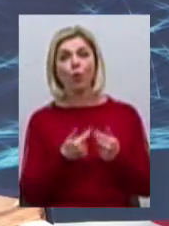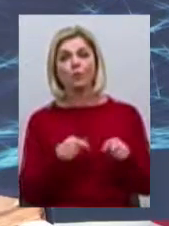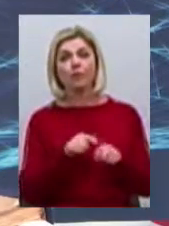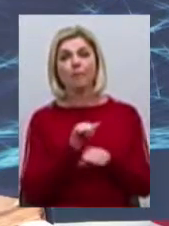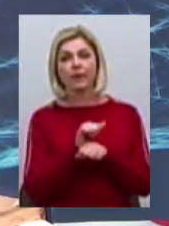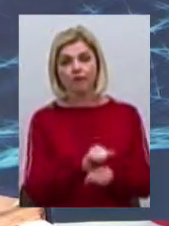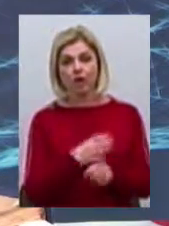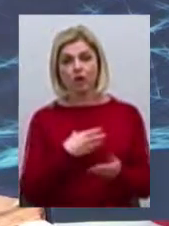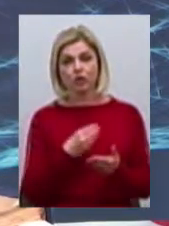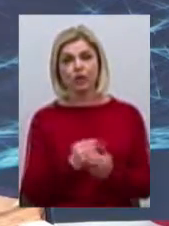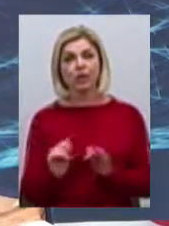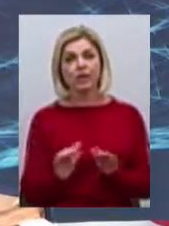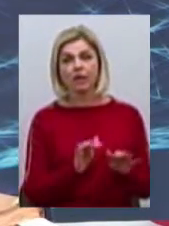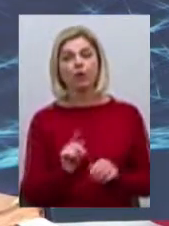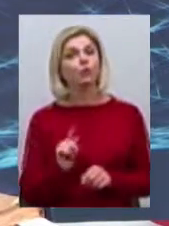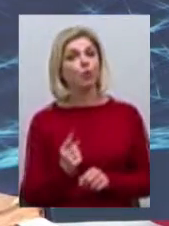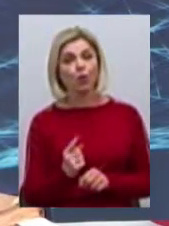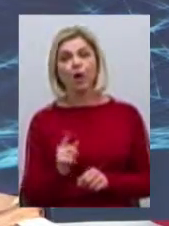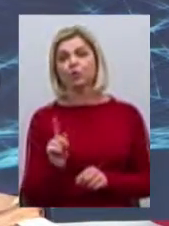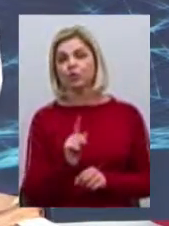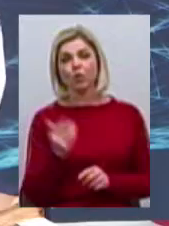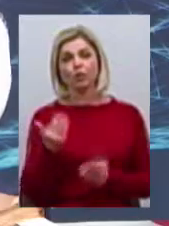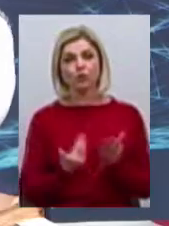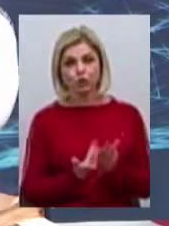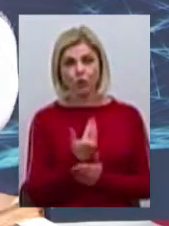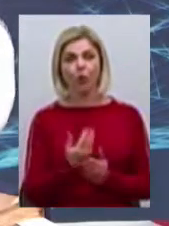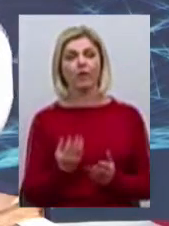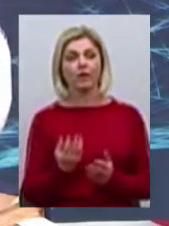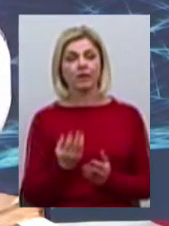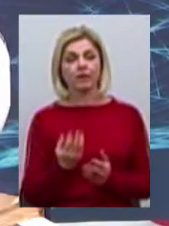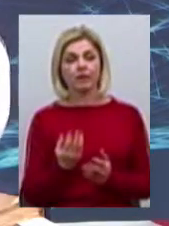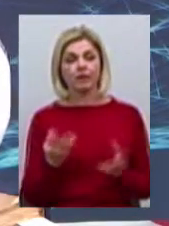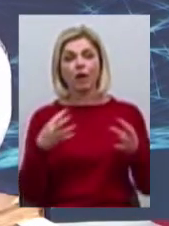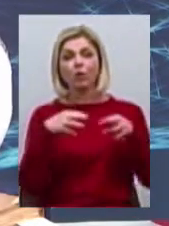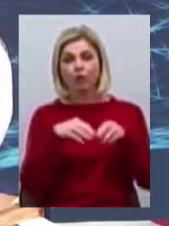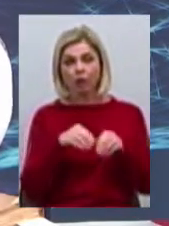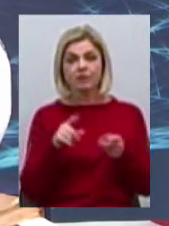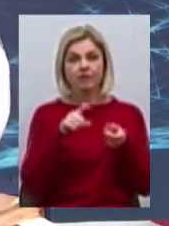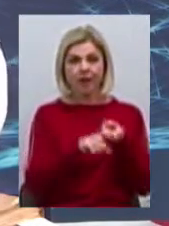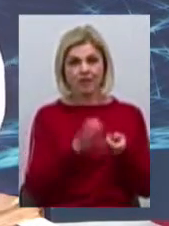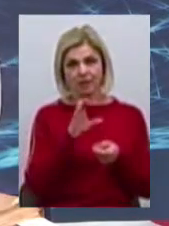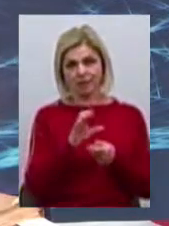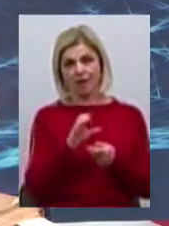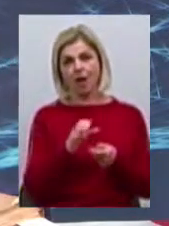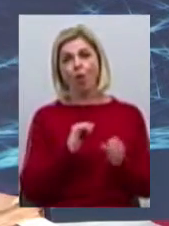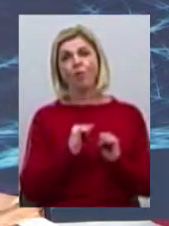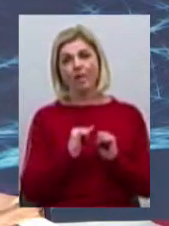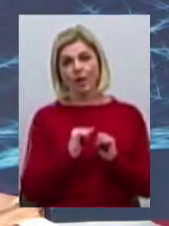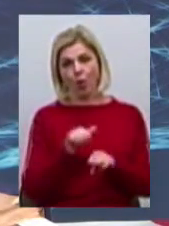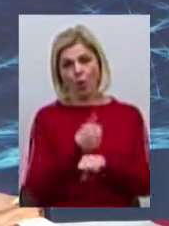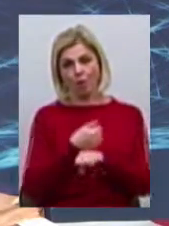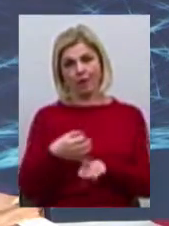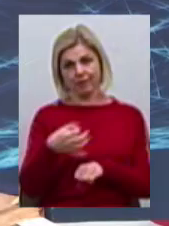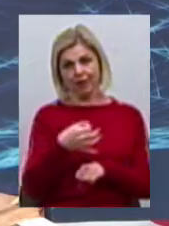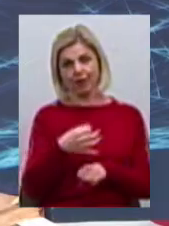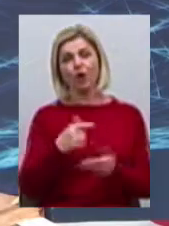припиняє свою діяльність. А чому? Тому що вона знов зливається з канцелярією губернатора. І знов все переходить